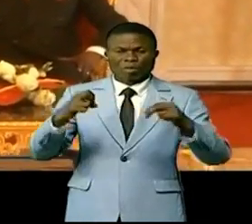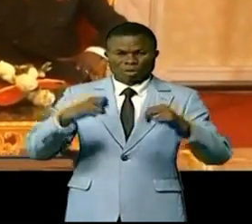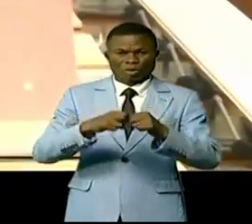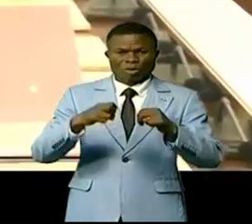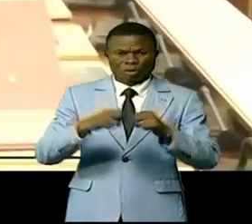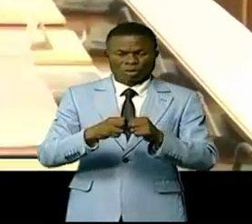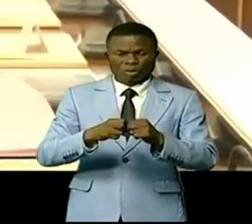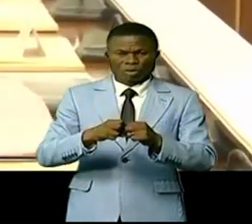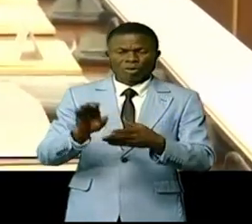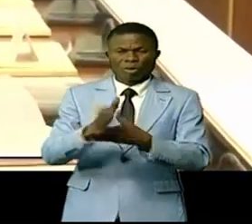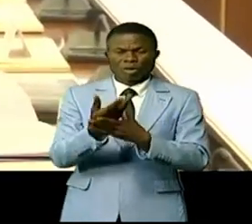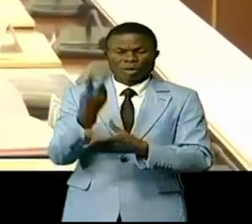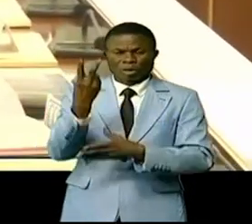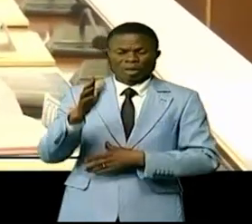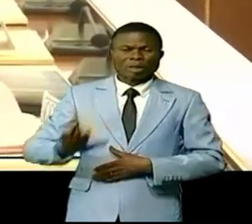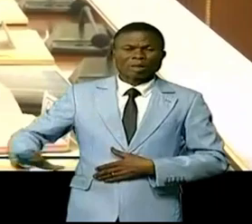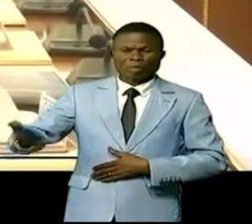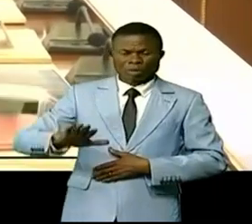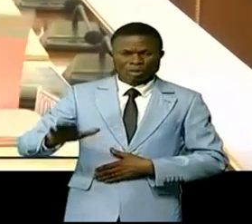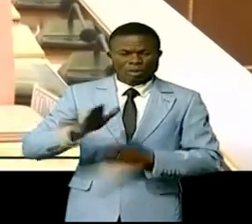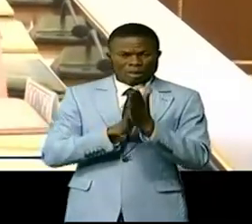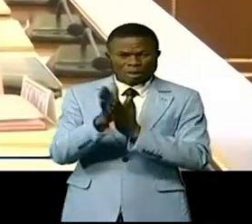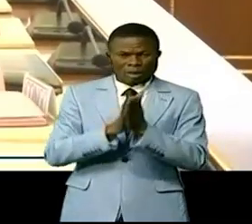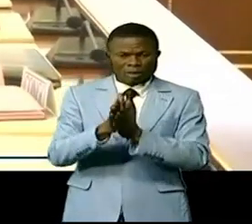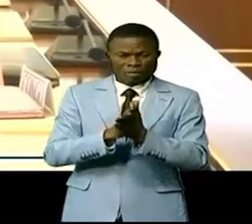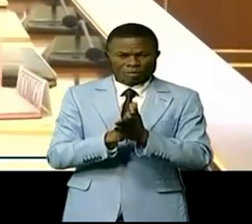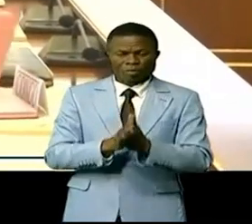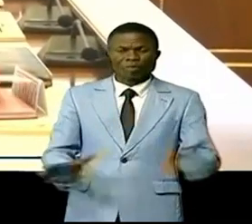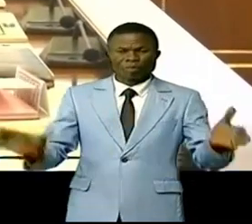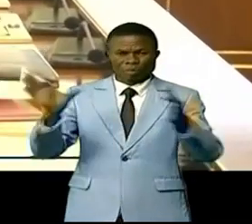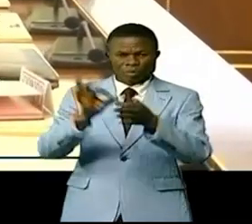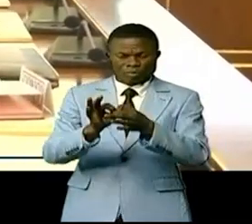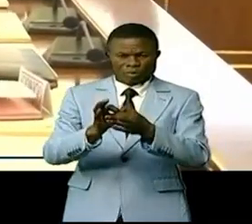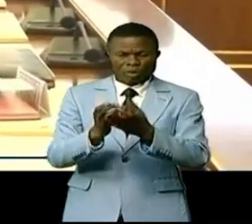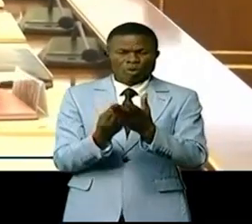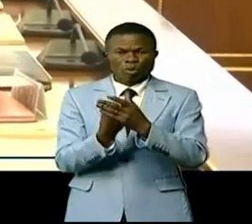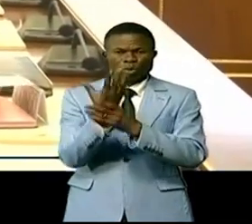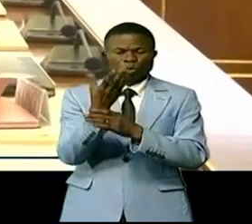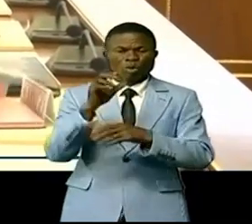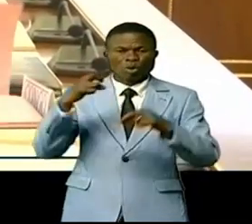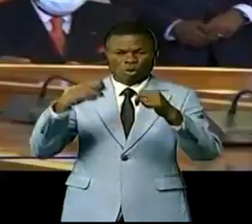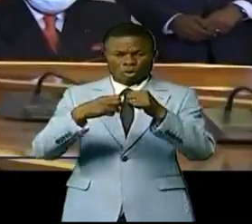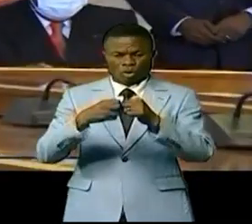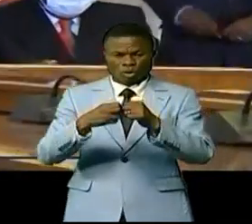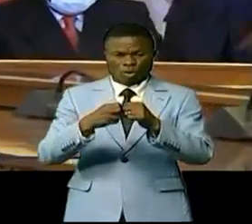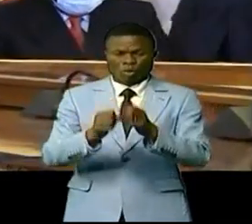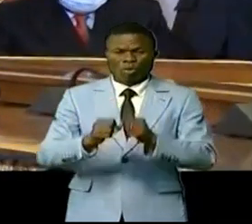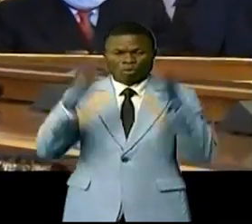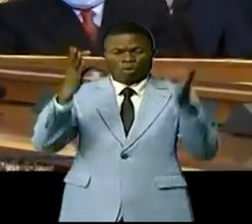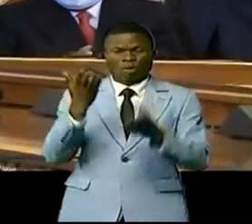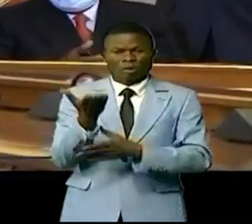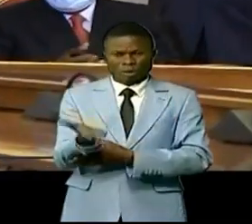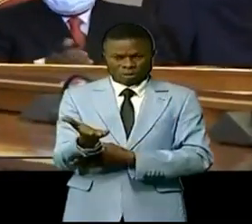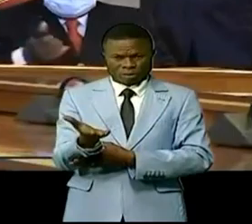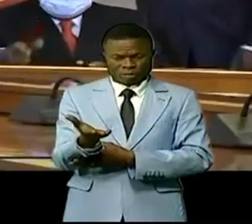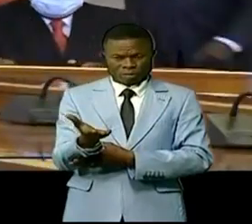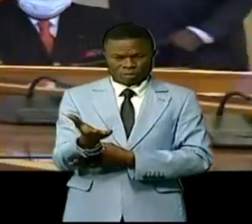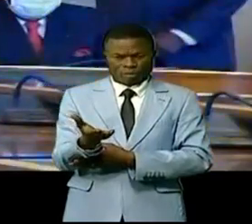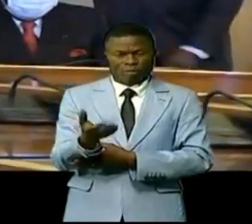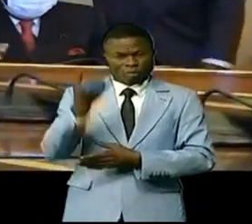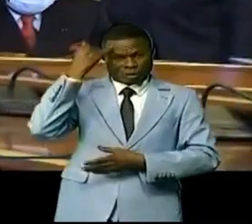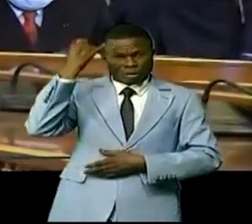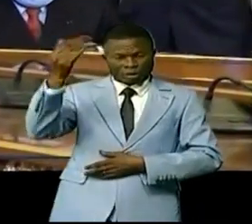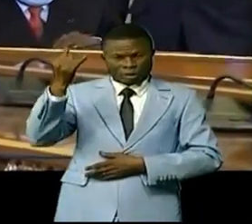entre les deux pays va concerner la mutualisation de ressources électriques et gazières. Ceci dans le cadre